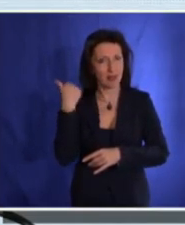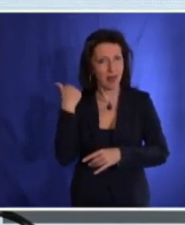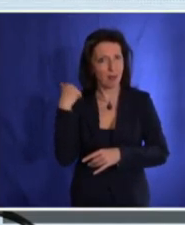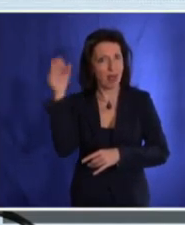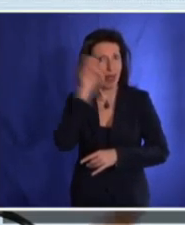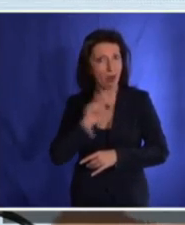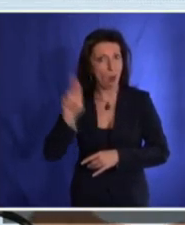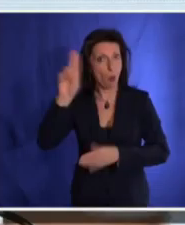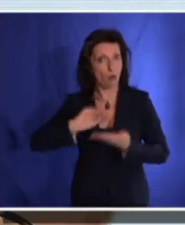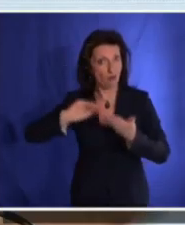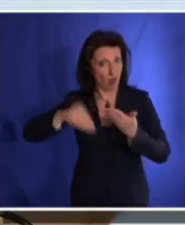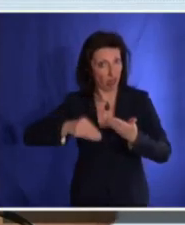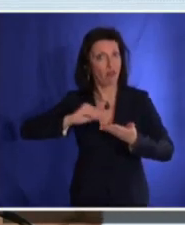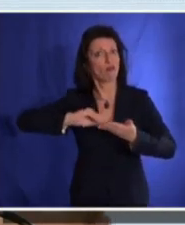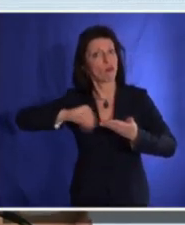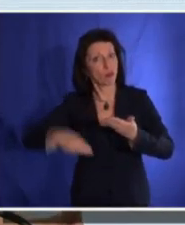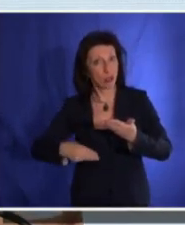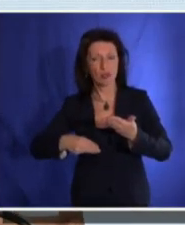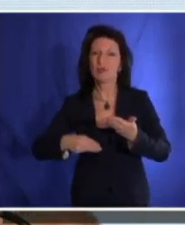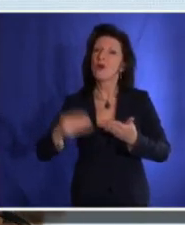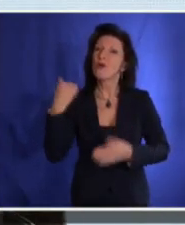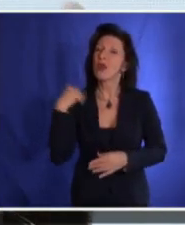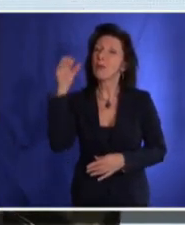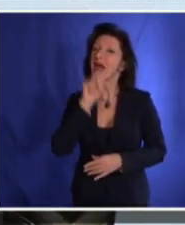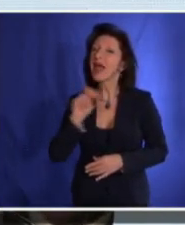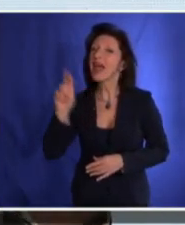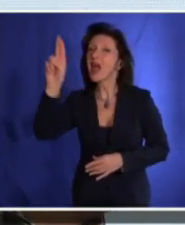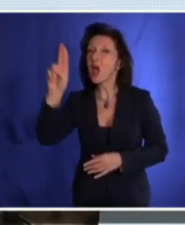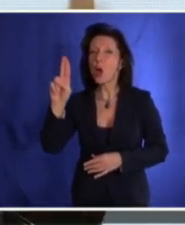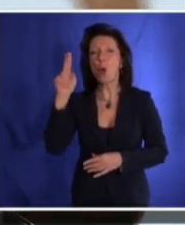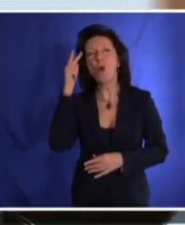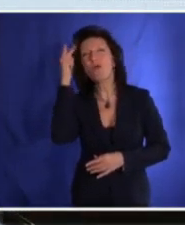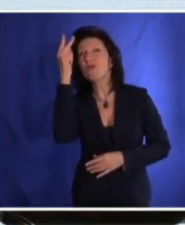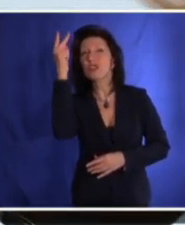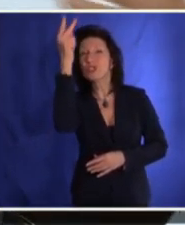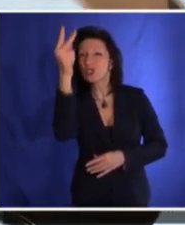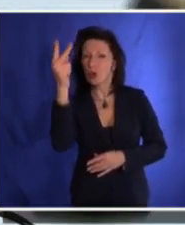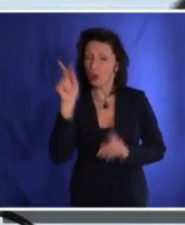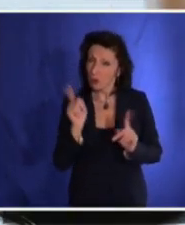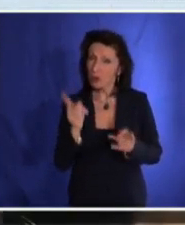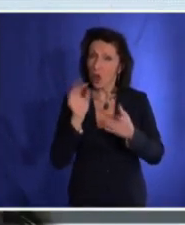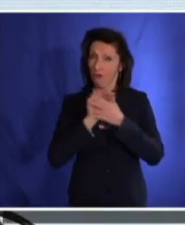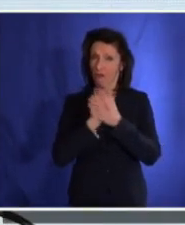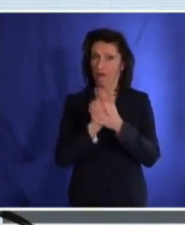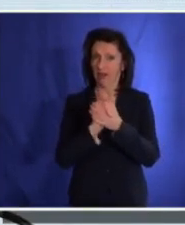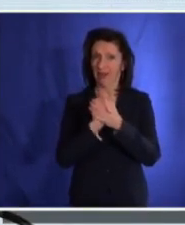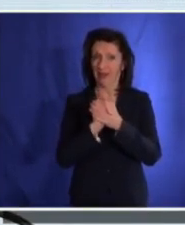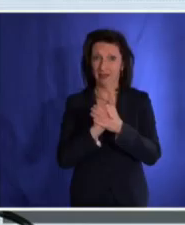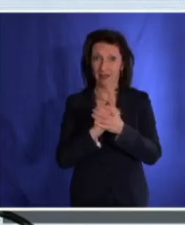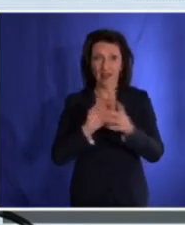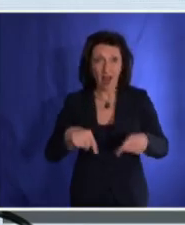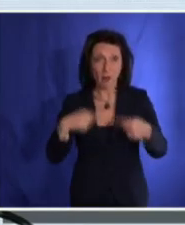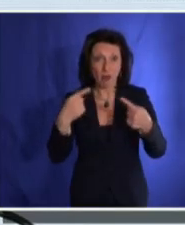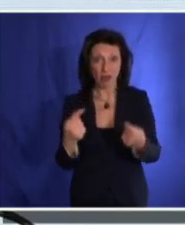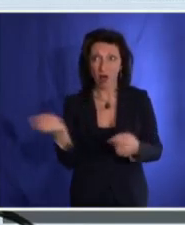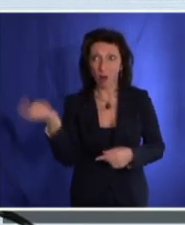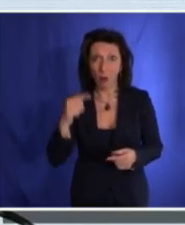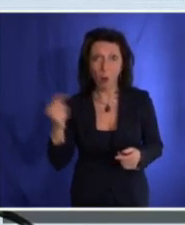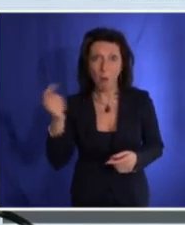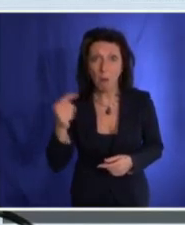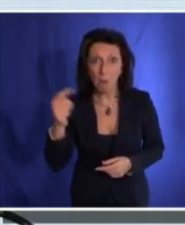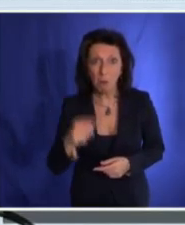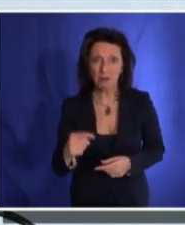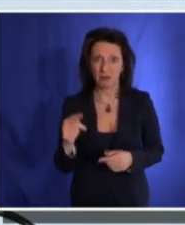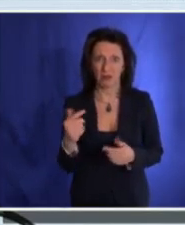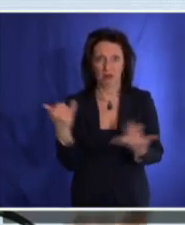unterzeichnet worden. Und eigentlich war die Mission der EU ein Friedensprojekt. Das andere, was wir erlebt haben, durch Vergemeinschaftung